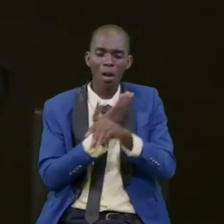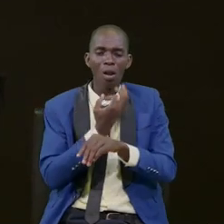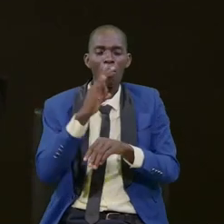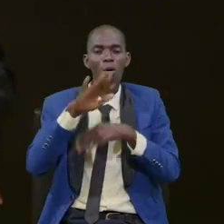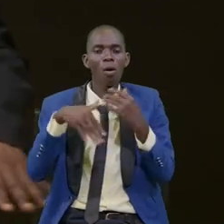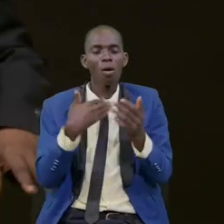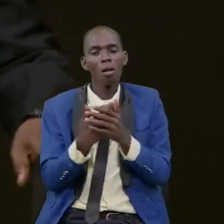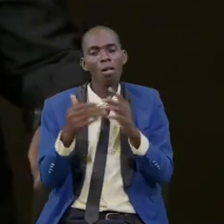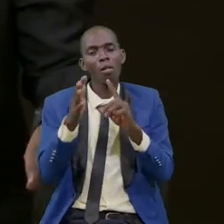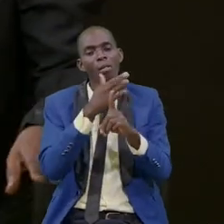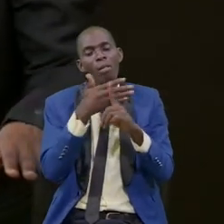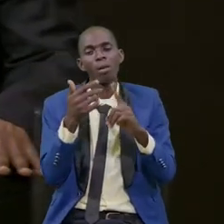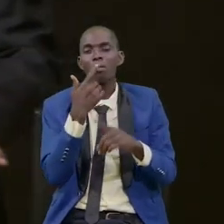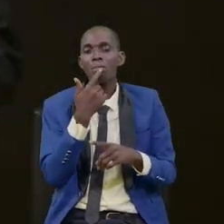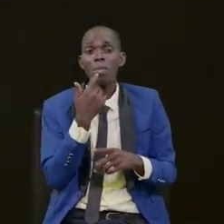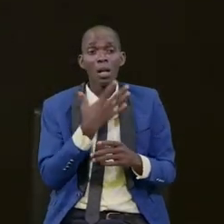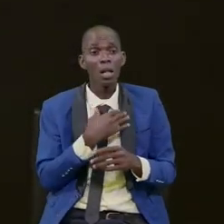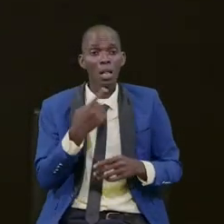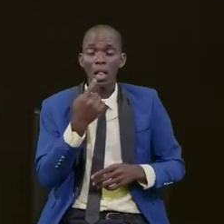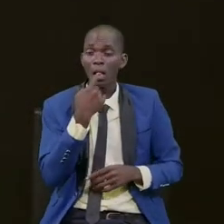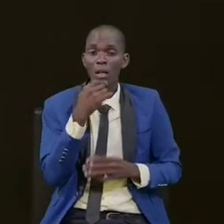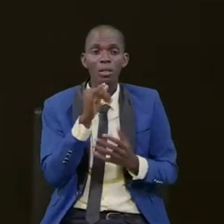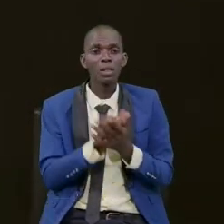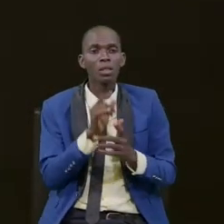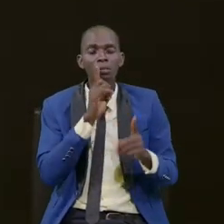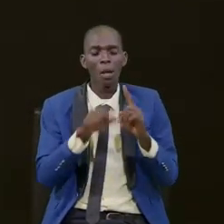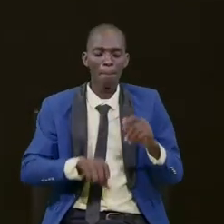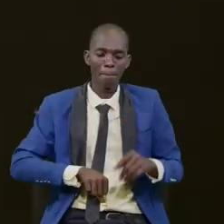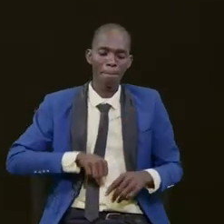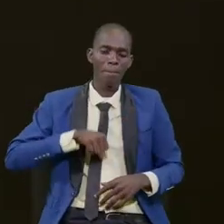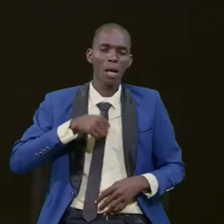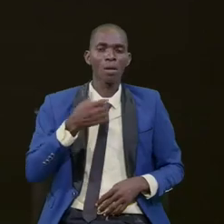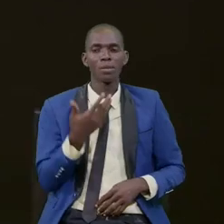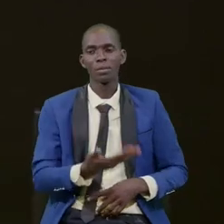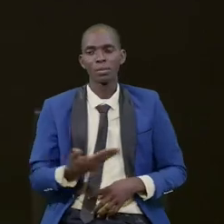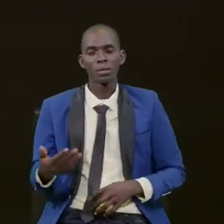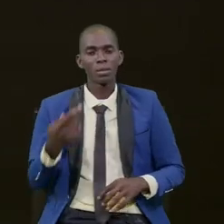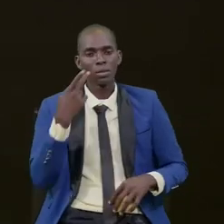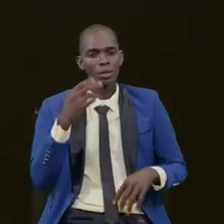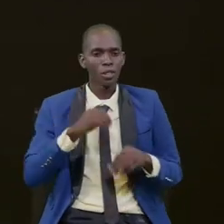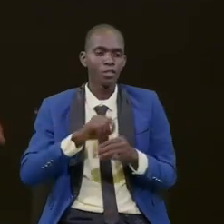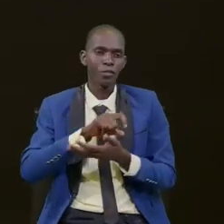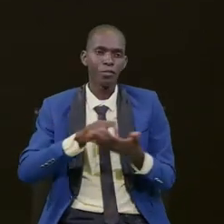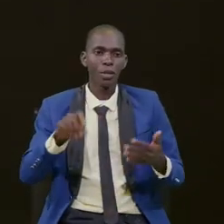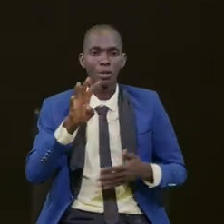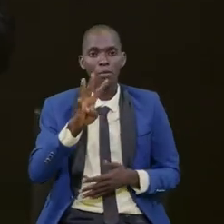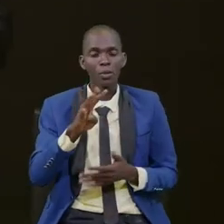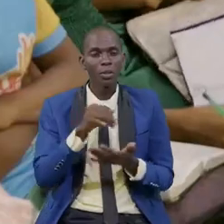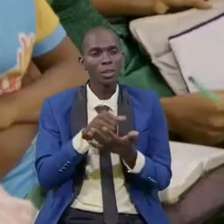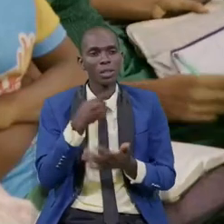l'Éternel extermine toutes les lèvres flatteuses, la langue qui discourt avec arrogance. Le verset 5